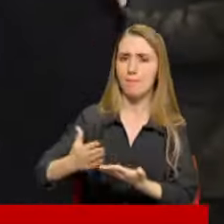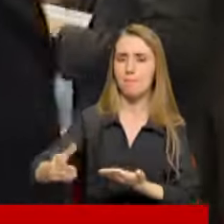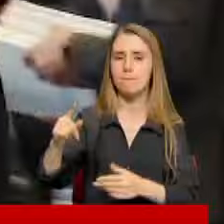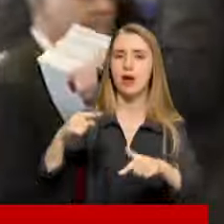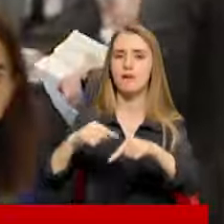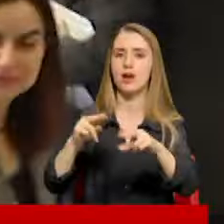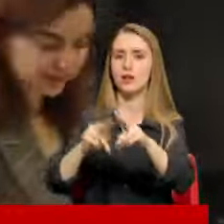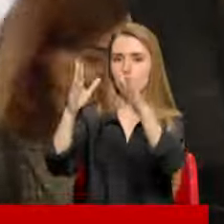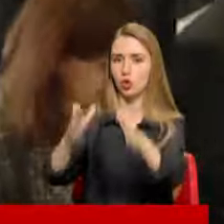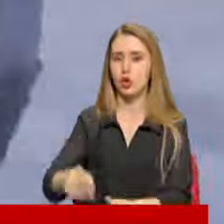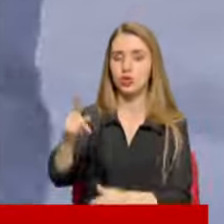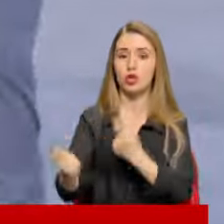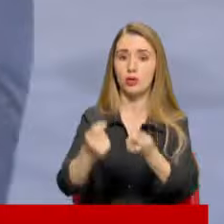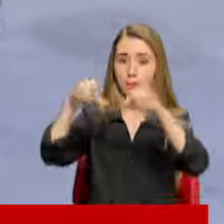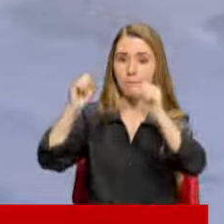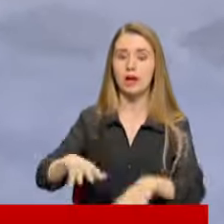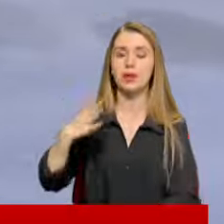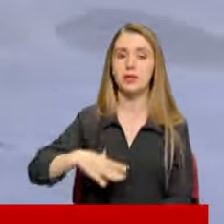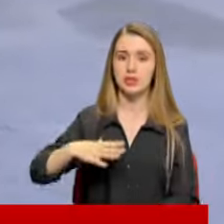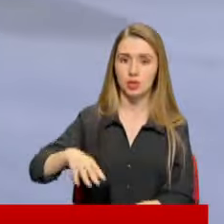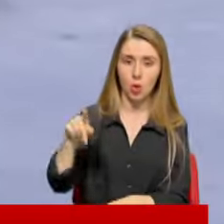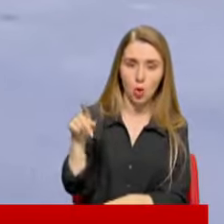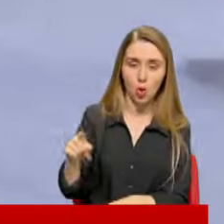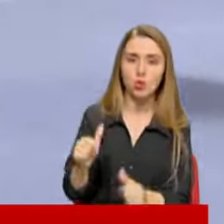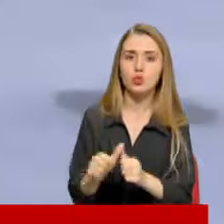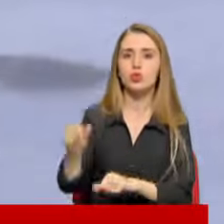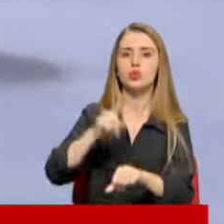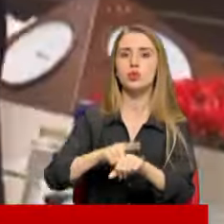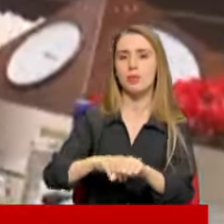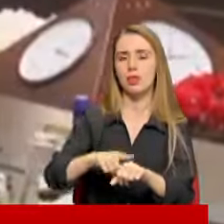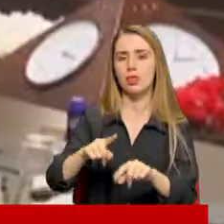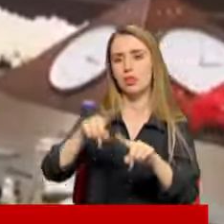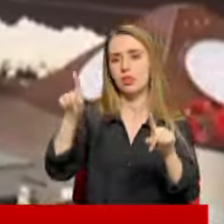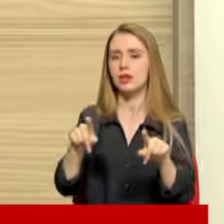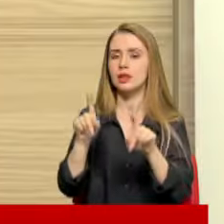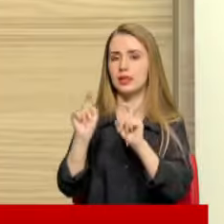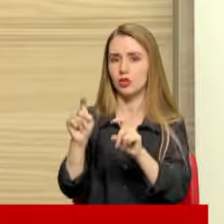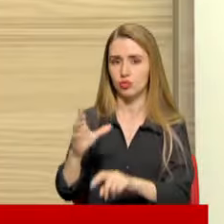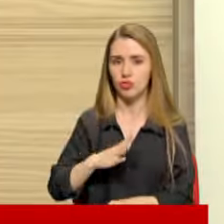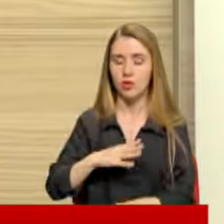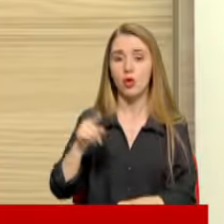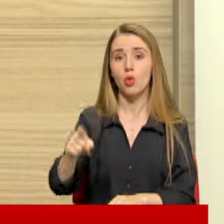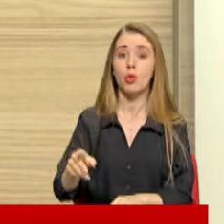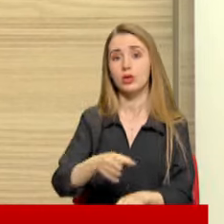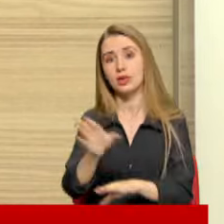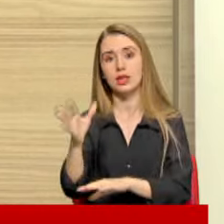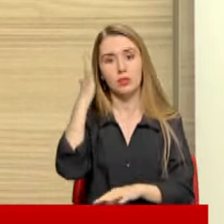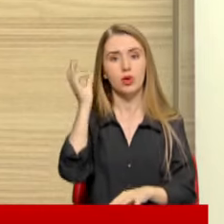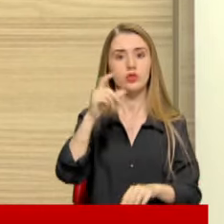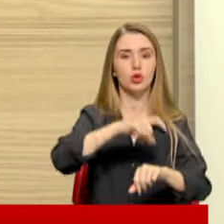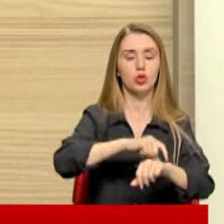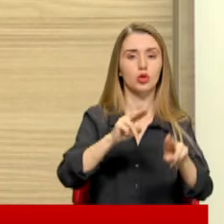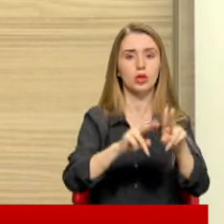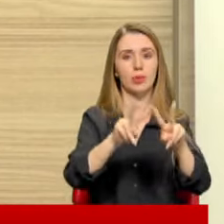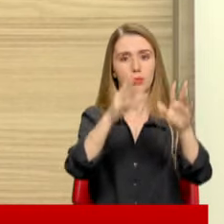Fahrettin Koca'nın görevi bırakmak istediği ise uzun zamandır kulislerde konuşuluyordu kocanın yerine Profesör Doktor